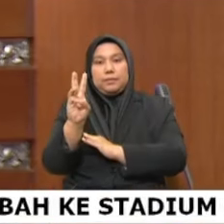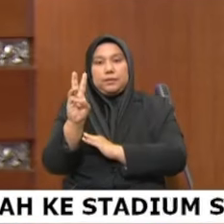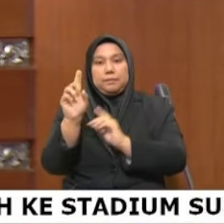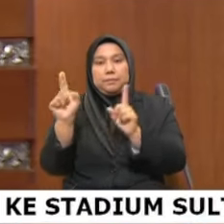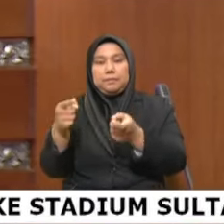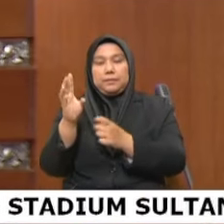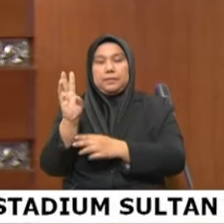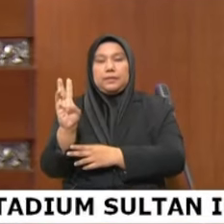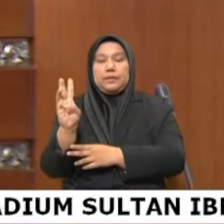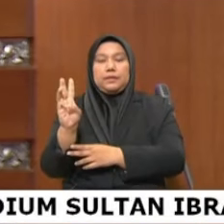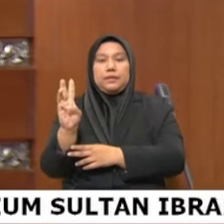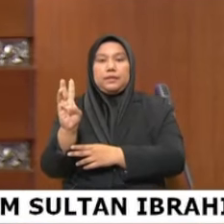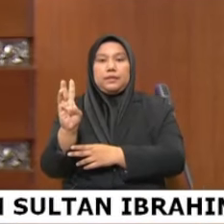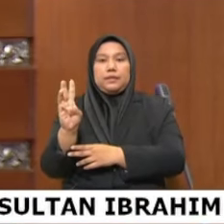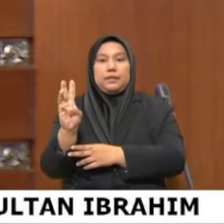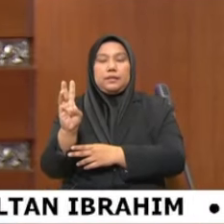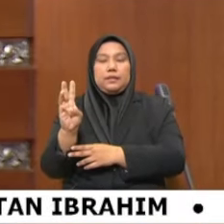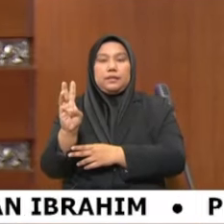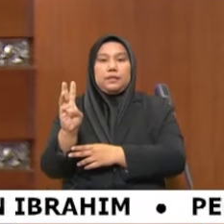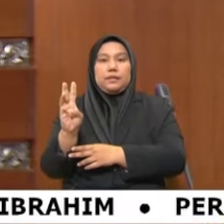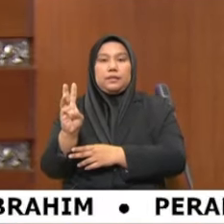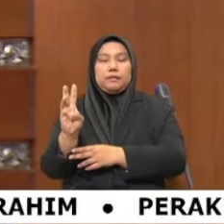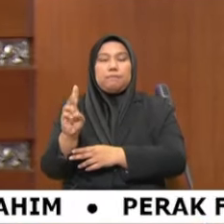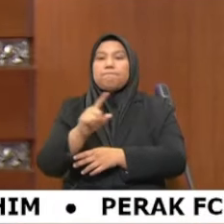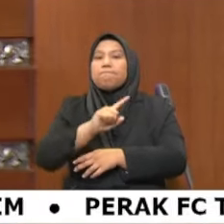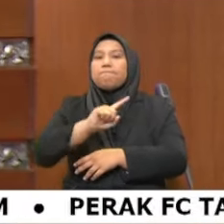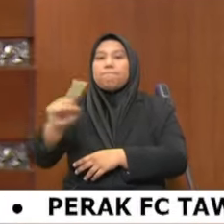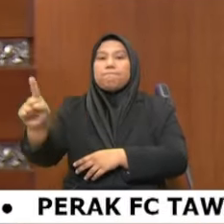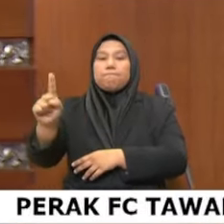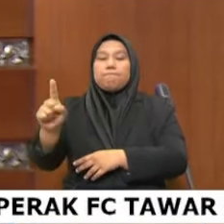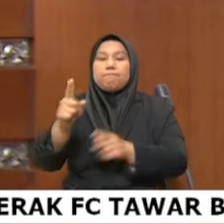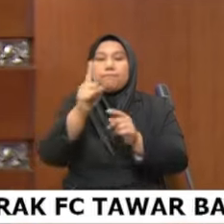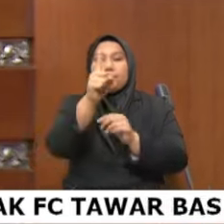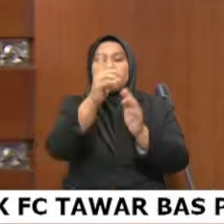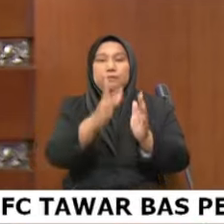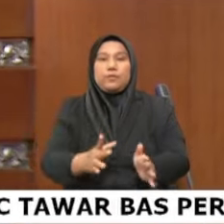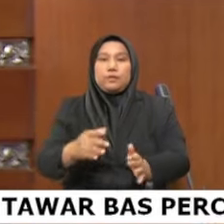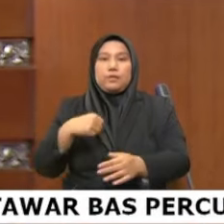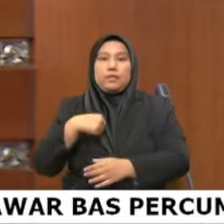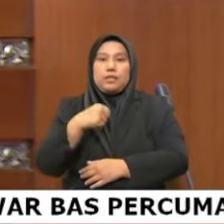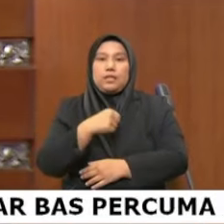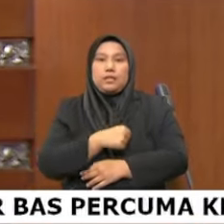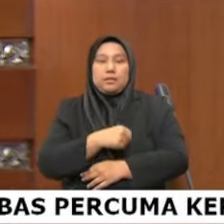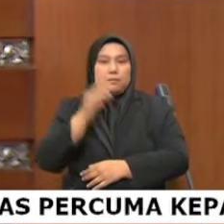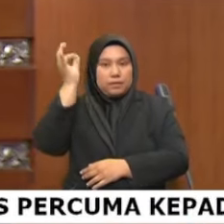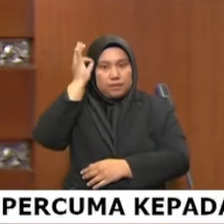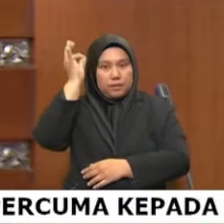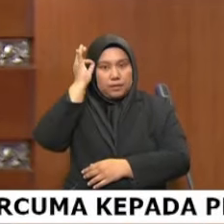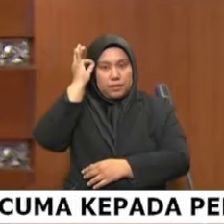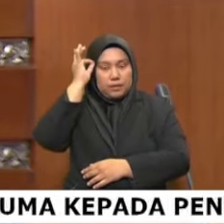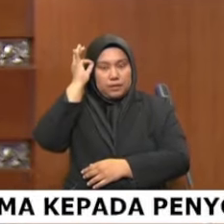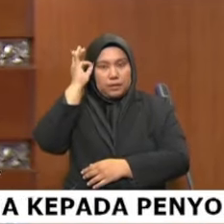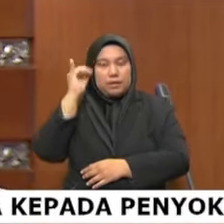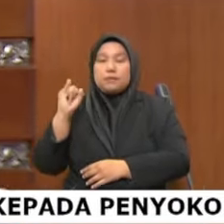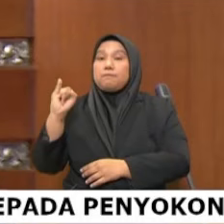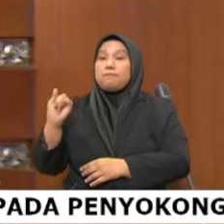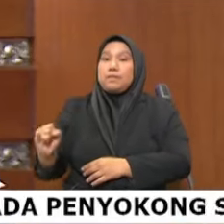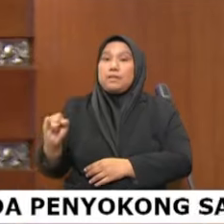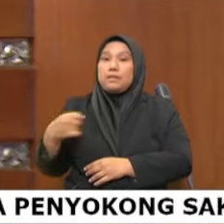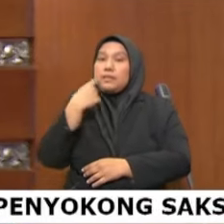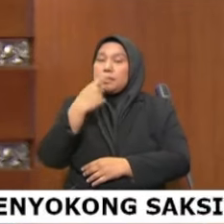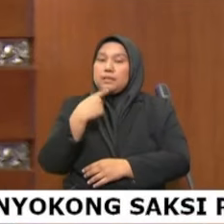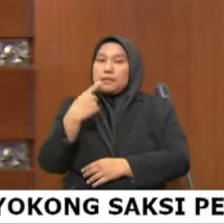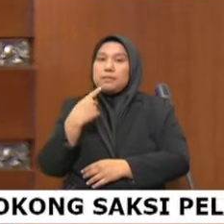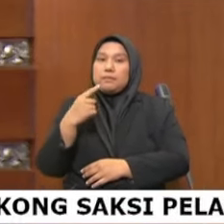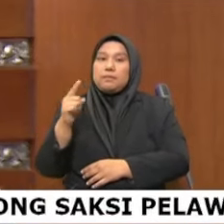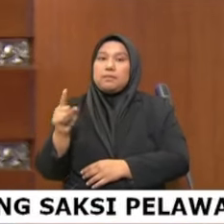36 yang melarang seseorang ahli mengeluarkan sangkaan jahat ke atas siapa-siapa ahli lain,